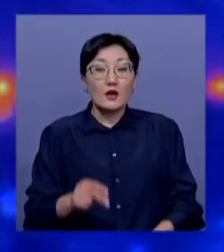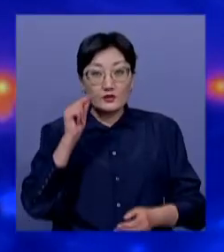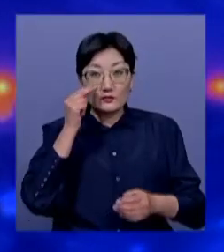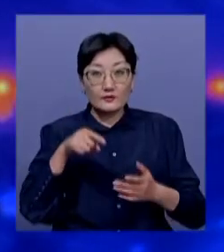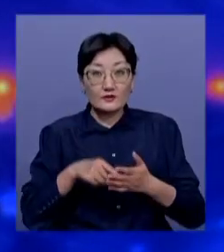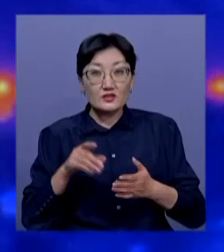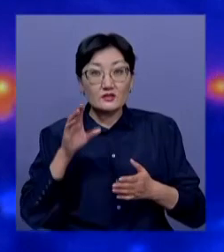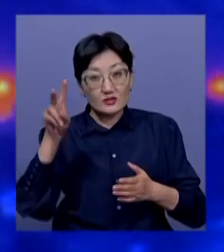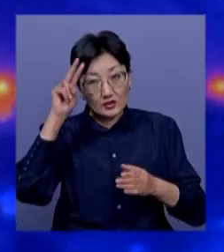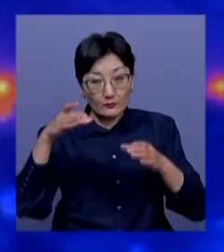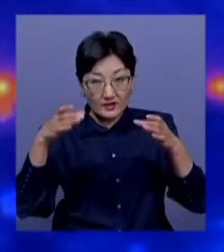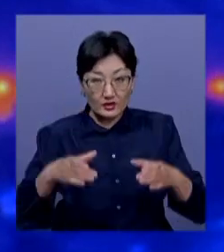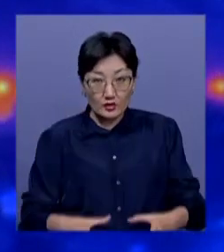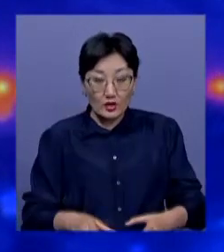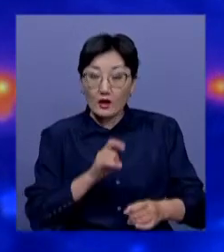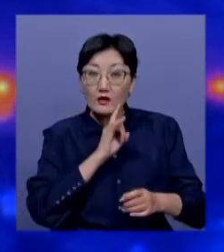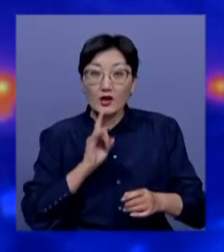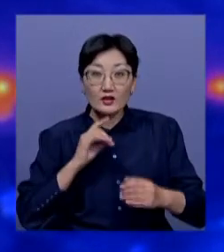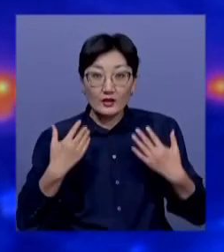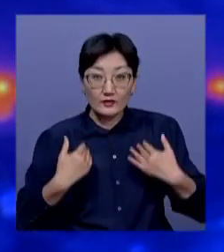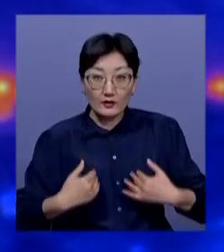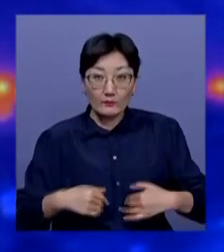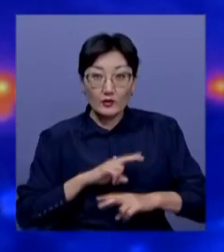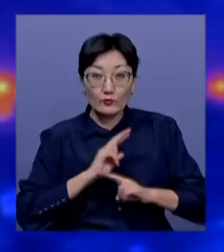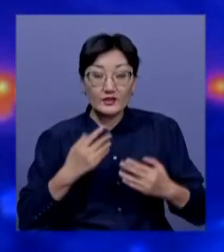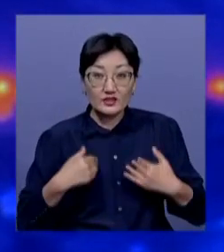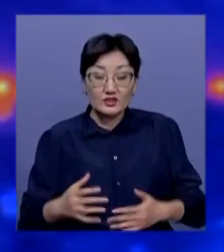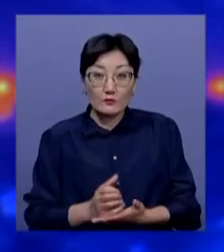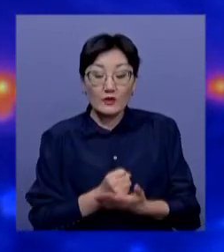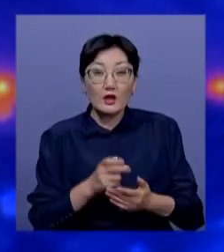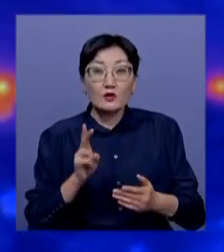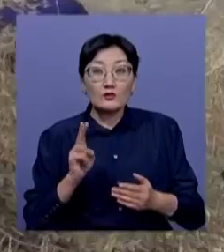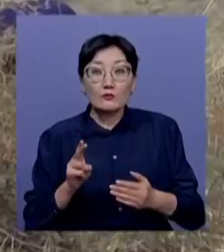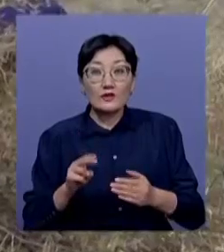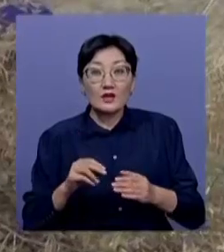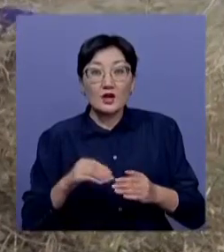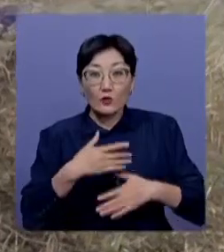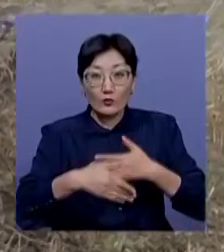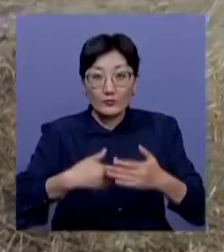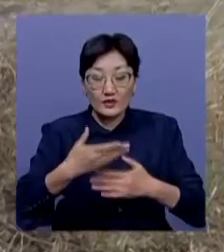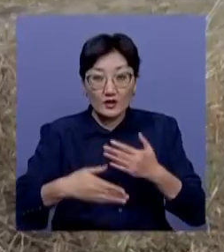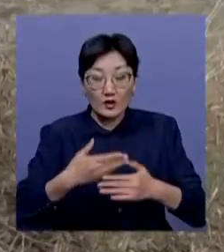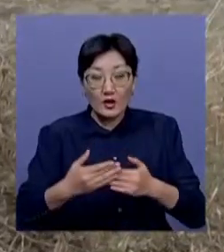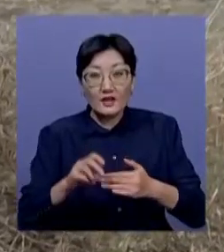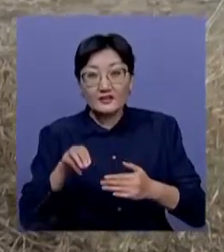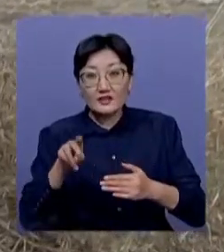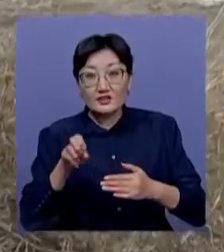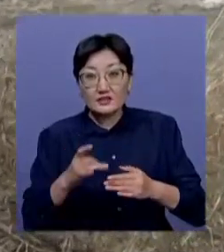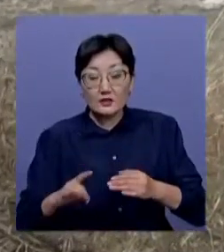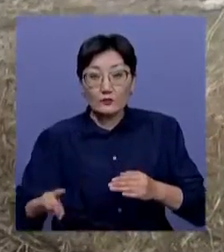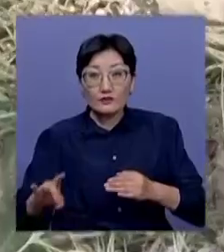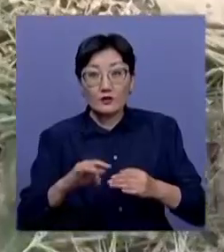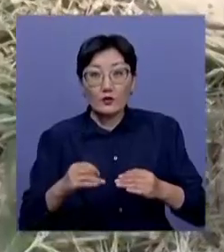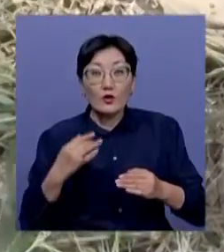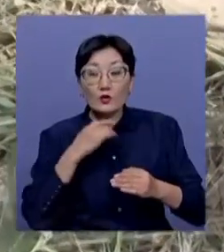Шымкентте кәріз құдығынан әйел адамның мәйіті табылды. Марқұмның денесін әлдекімдер көрпеге орап, теріскей шағын ауданындағы көп қабатты